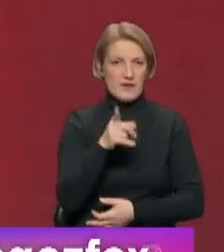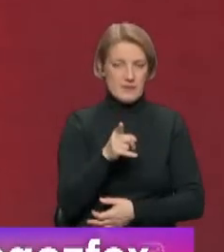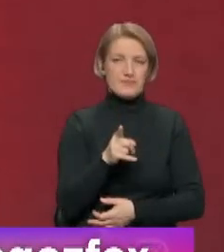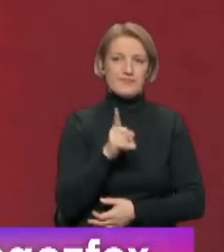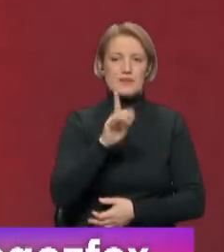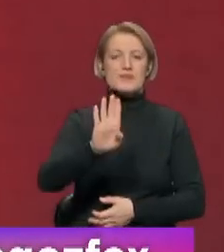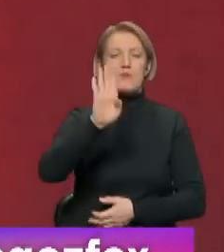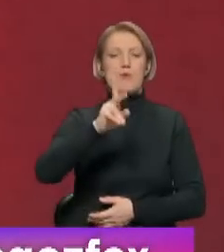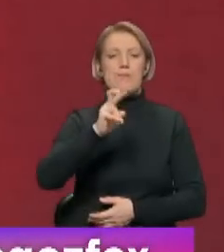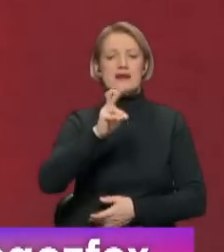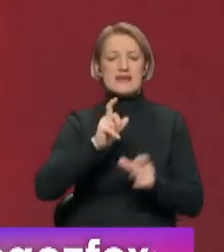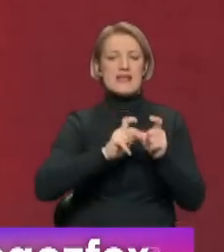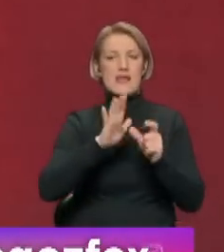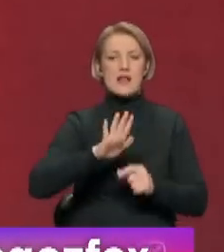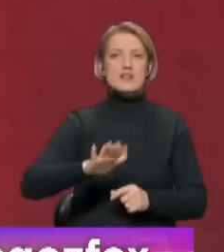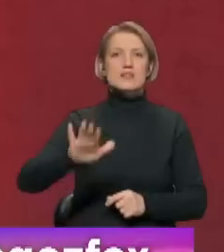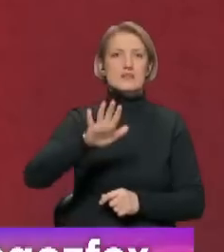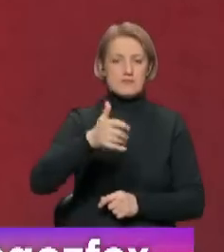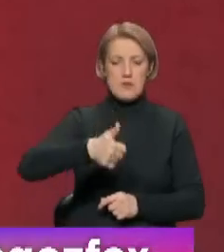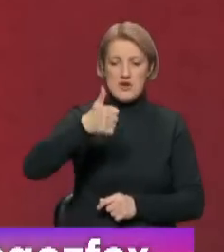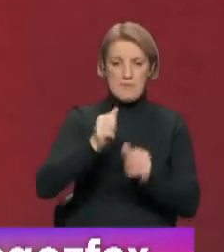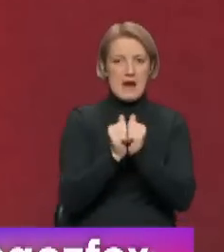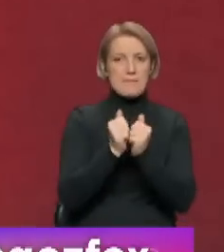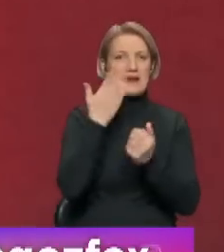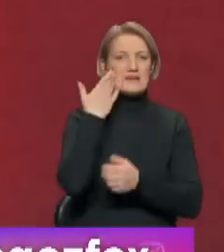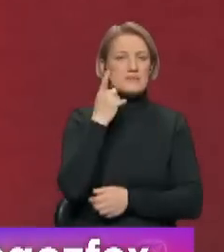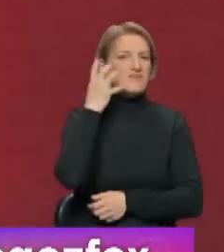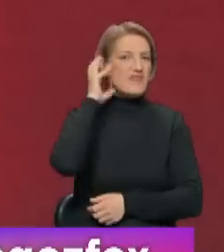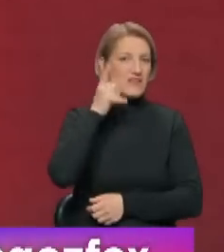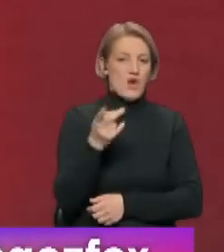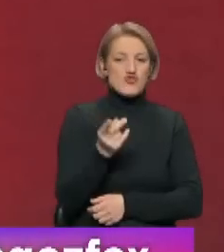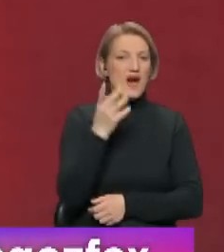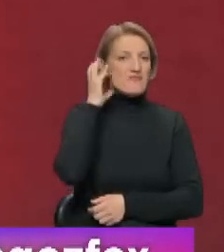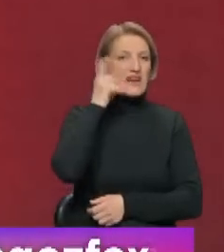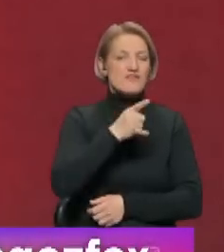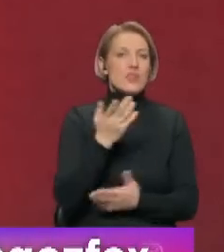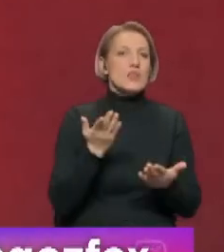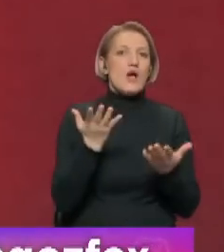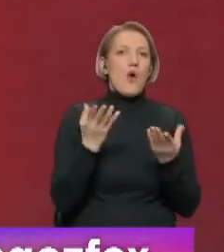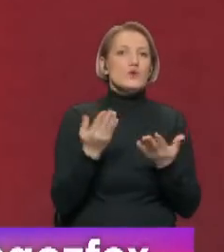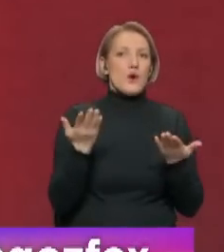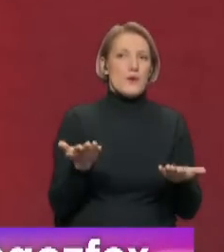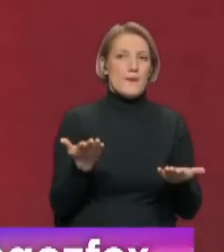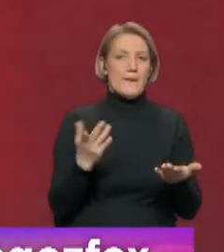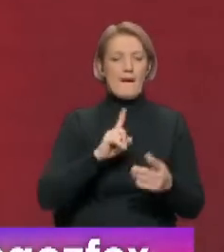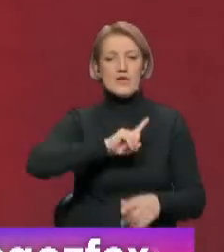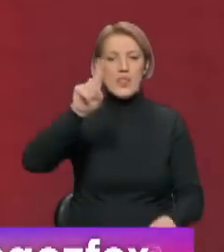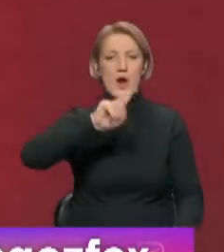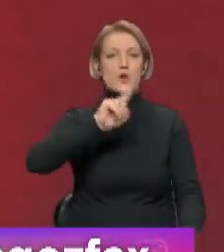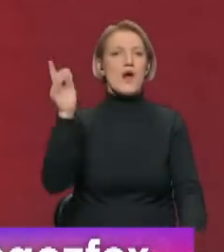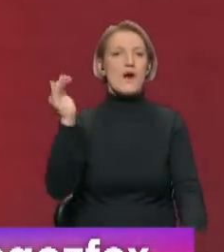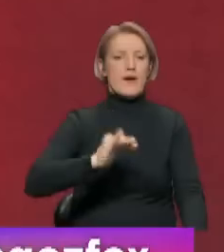Demokrat Parti Genel Başkanı ile birlikte bir izleyelim bir vakıf kaçak bir vakıf Nasıl oluyor da bu kadar itiraz